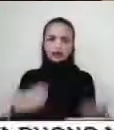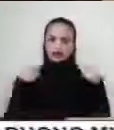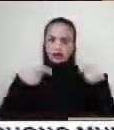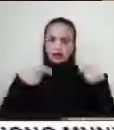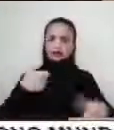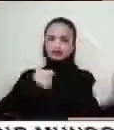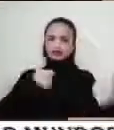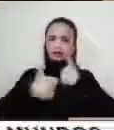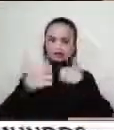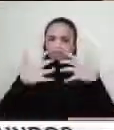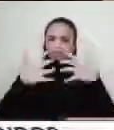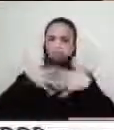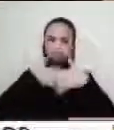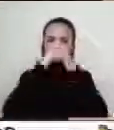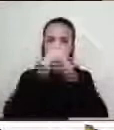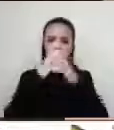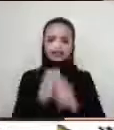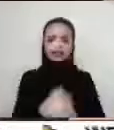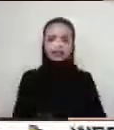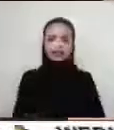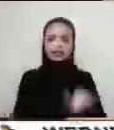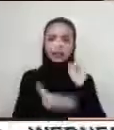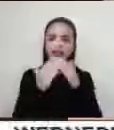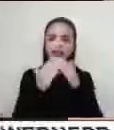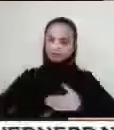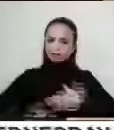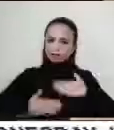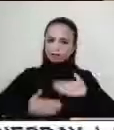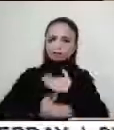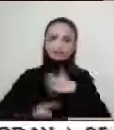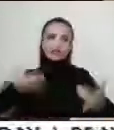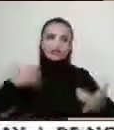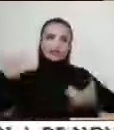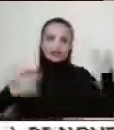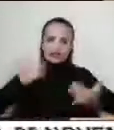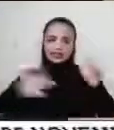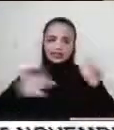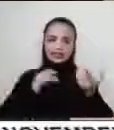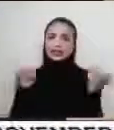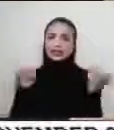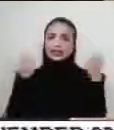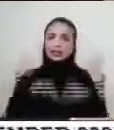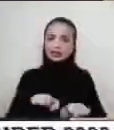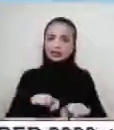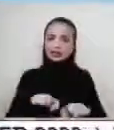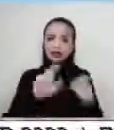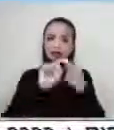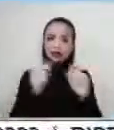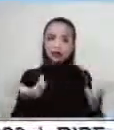luxurious fashion influencers sa bansa. Ang buong detalye panoorin natin sa Talk Biz.